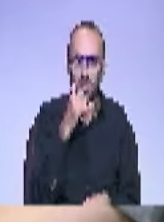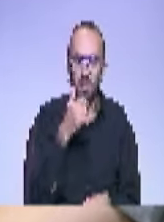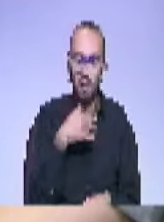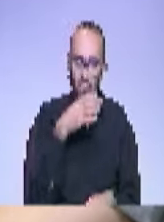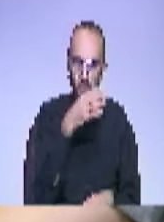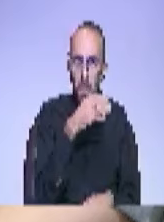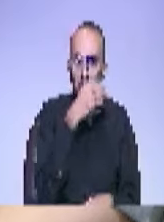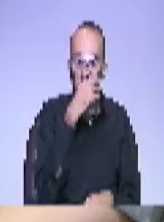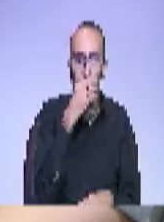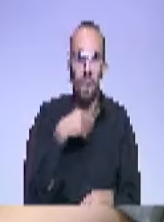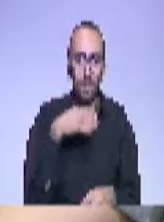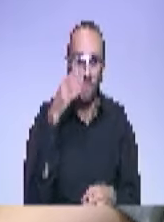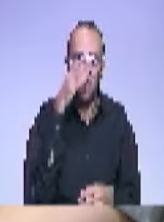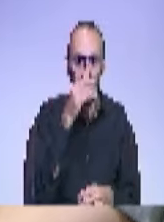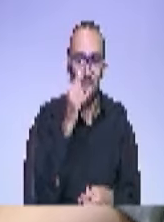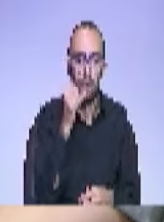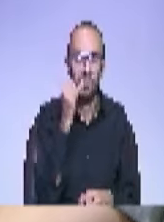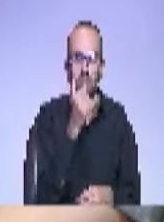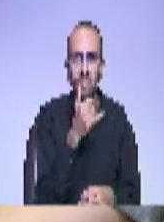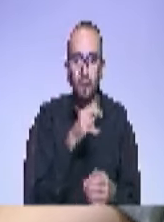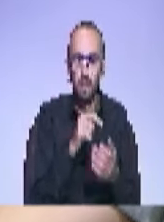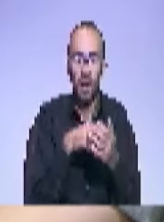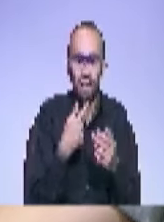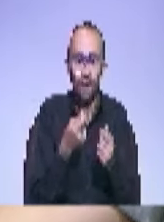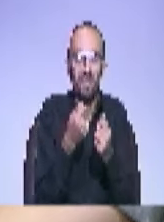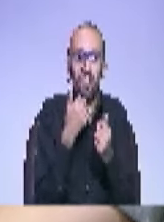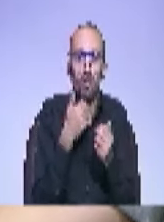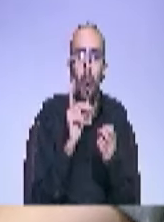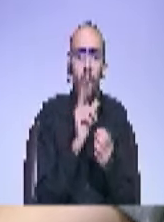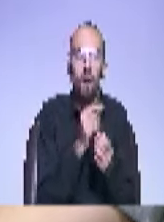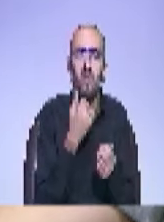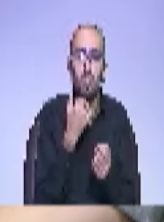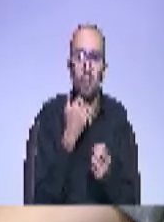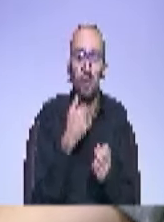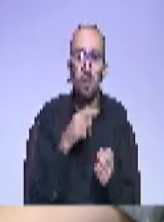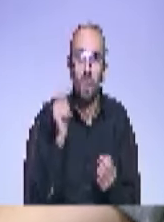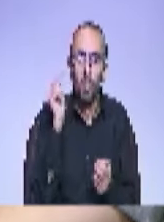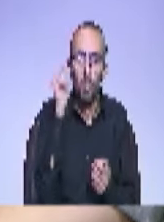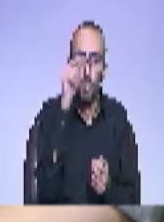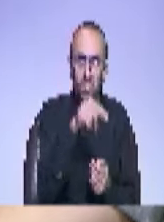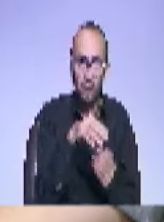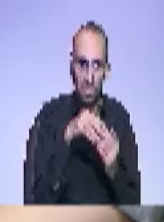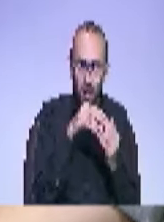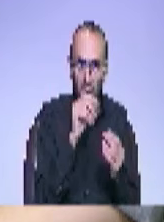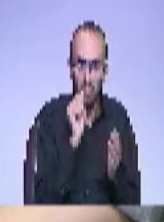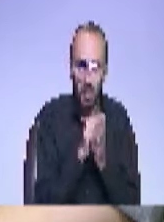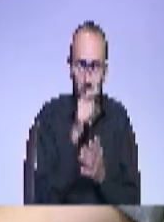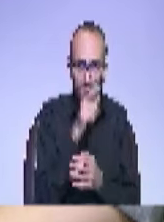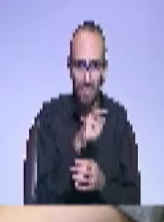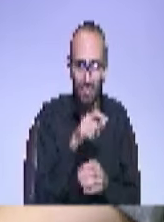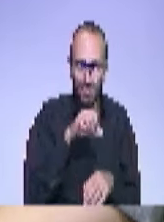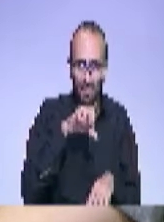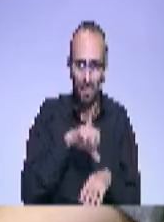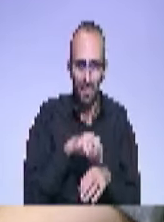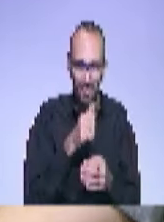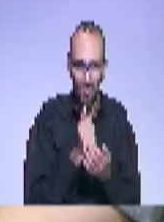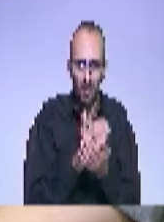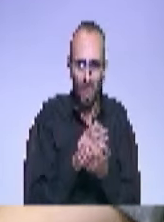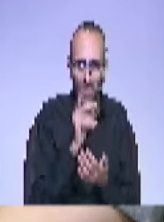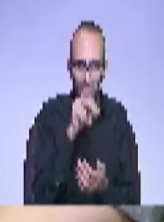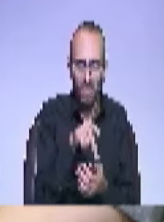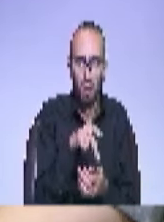وصلت، وصراحه يعني ما كانش معايا فلوس ان انا اروح حتى. لما وصلت يعني لما وصلت الحته اللي اعرف اركب